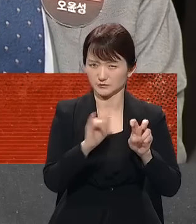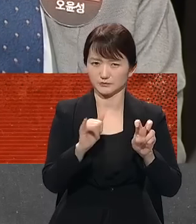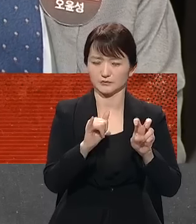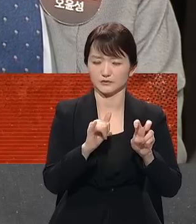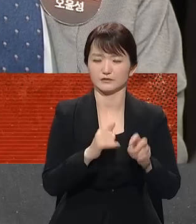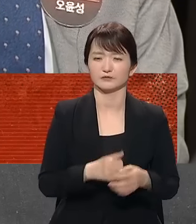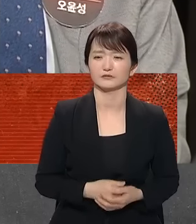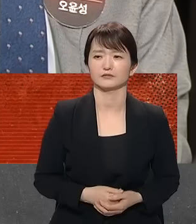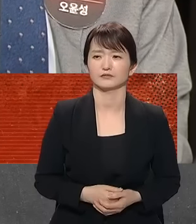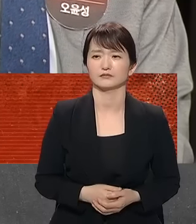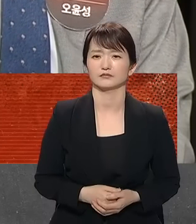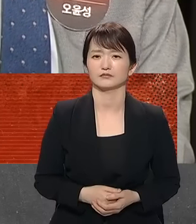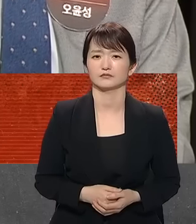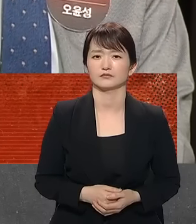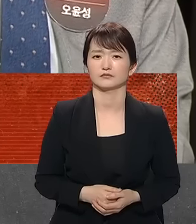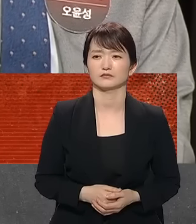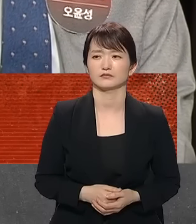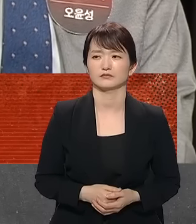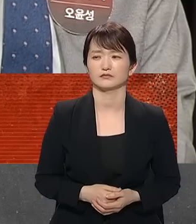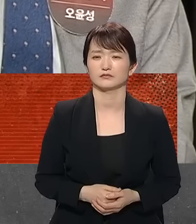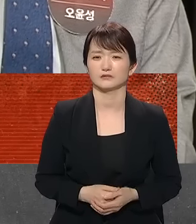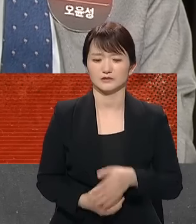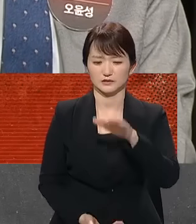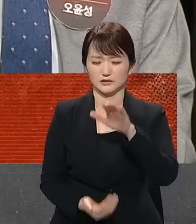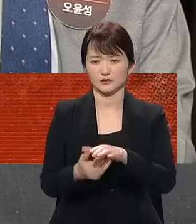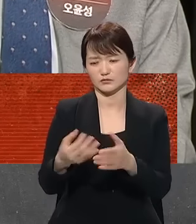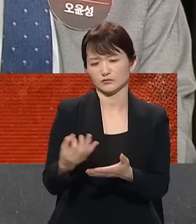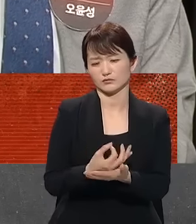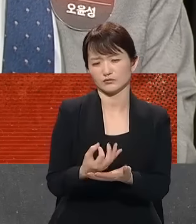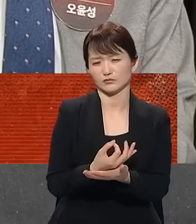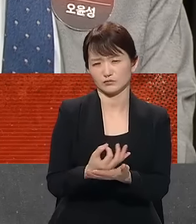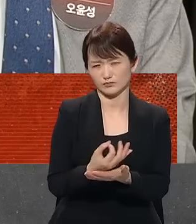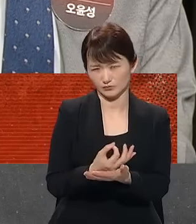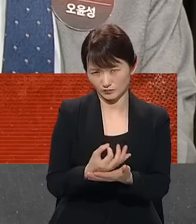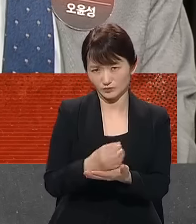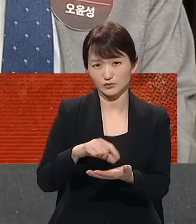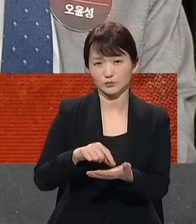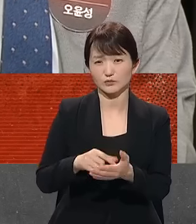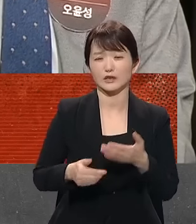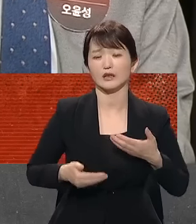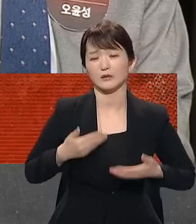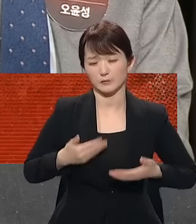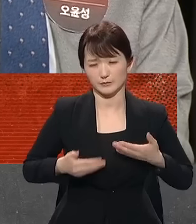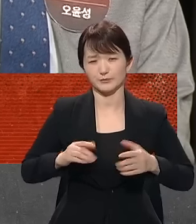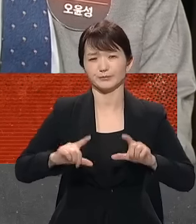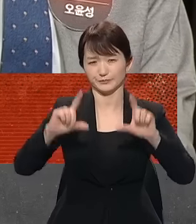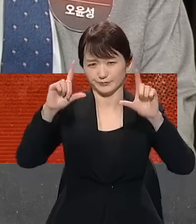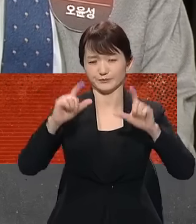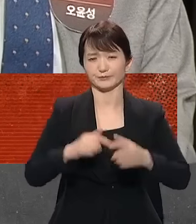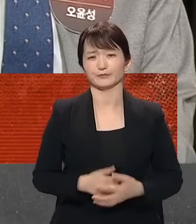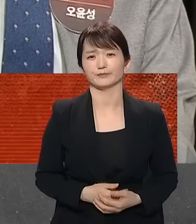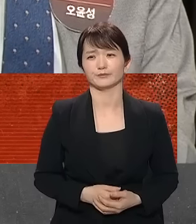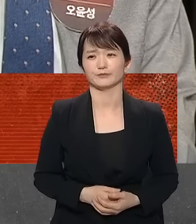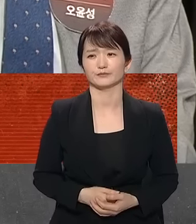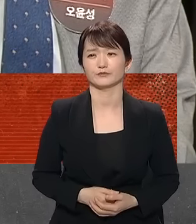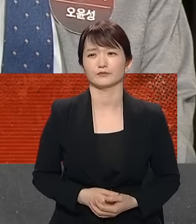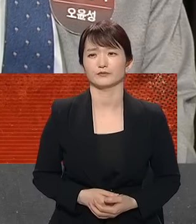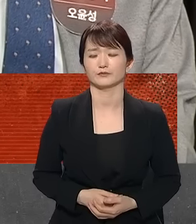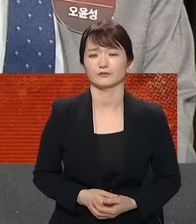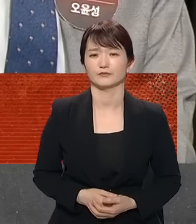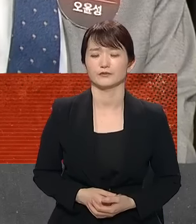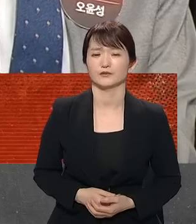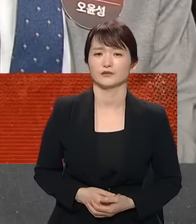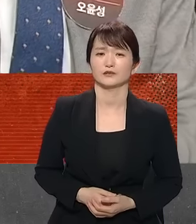그 최고 매출을 찍을 정도로 굉장히 바쁜 날이었다라고 합니다. 그러니까 그야말로 아주 그